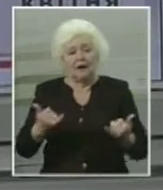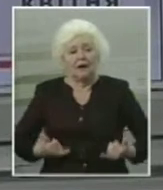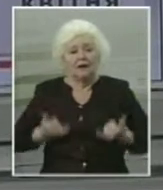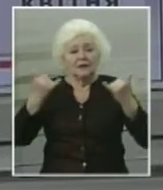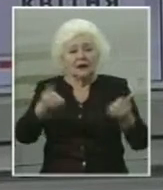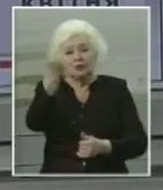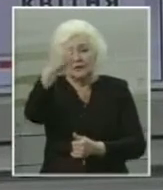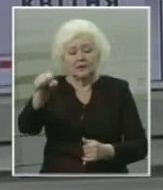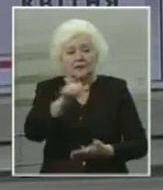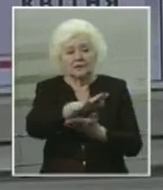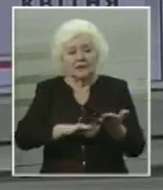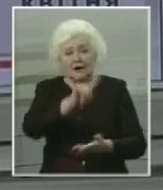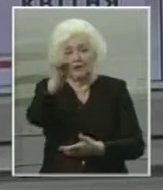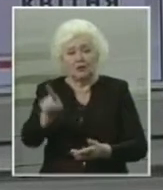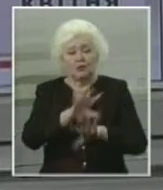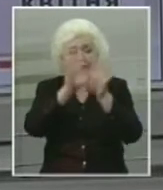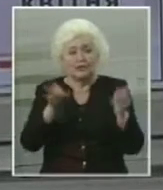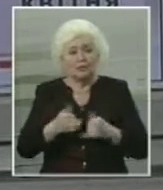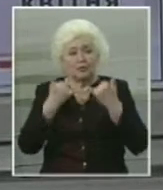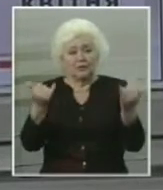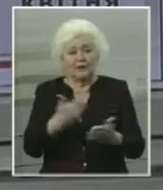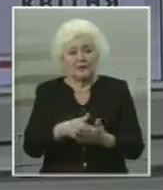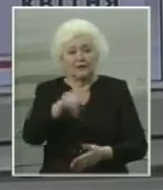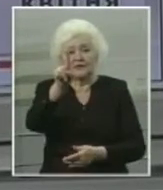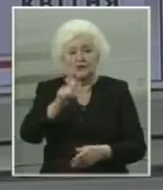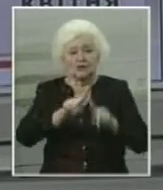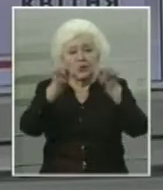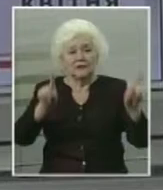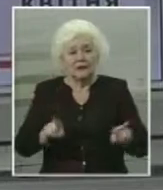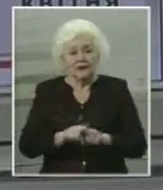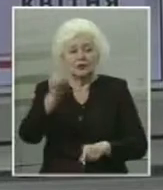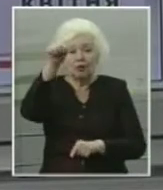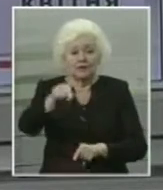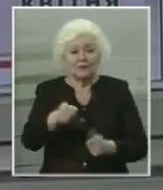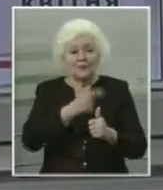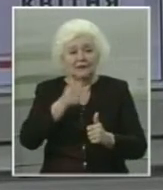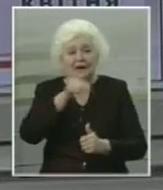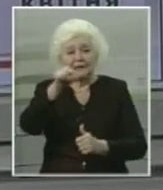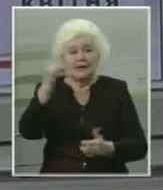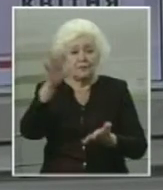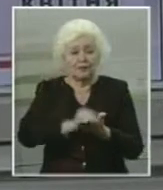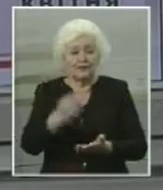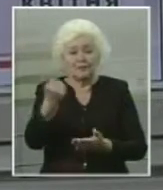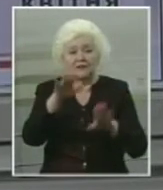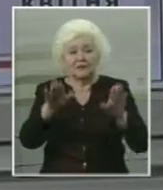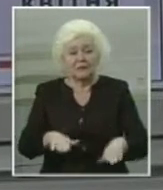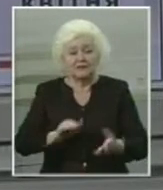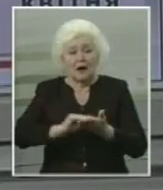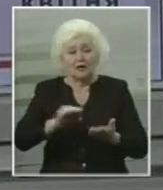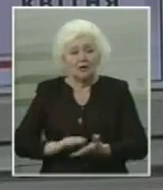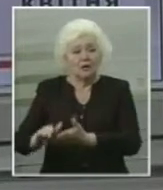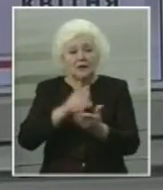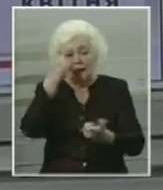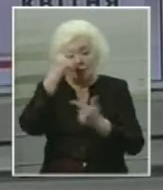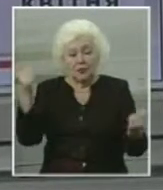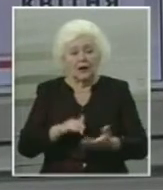Нагородження переможців тривало годину. Загалом було вручено близько сотні грамот. Імена тих, хто посів перші місця, кореспондентам Суспільного